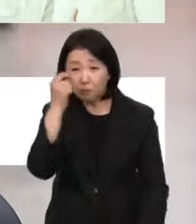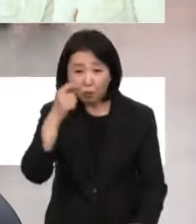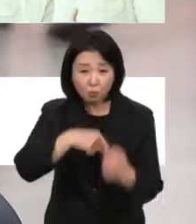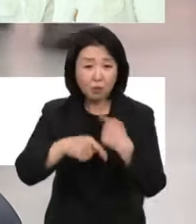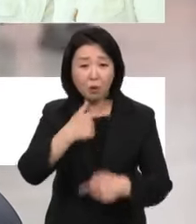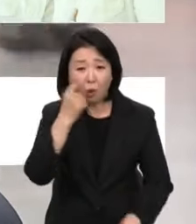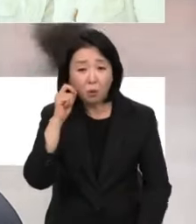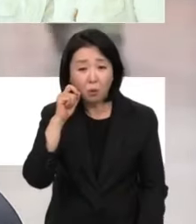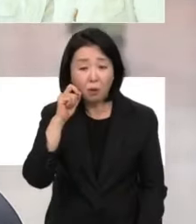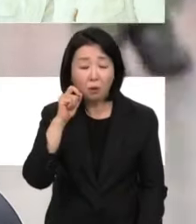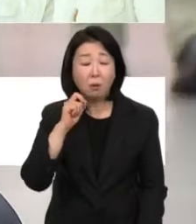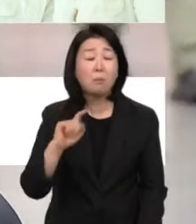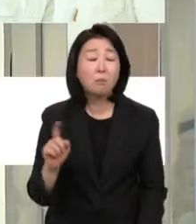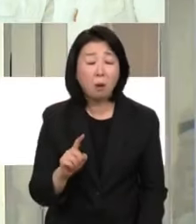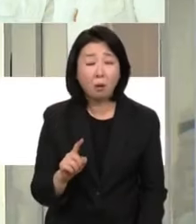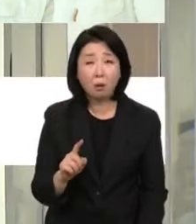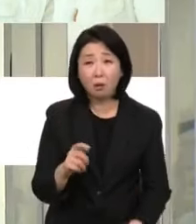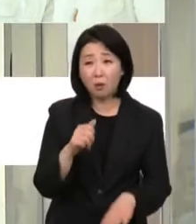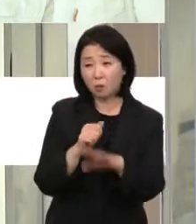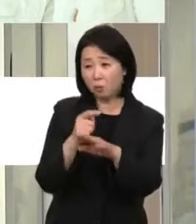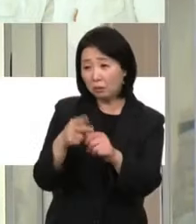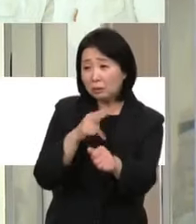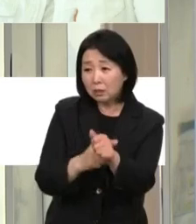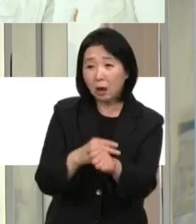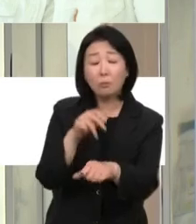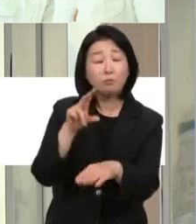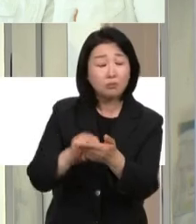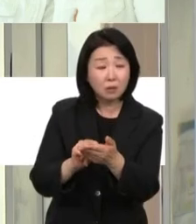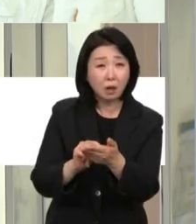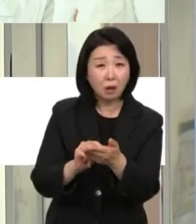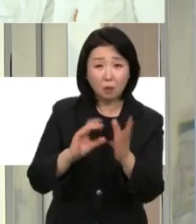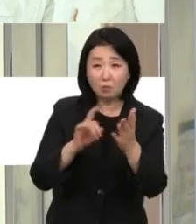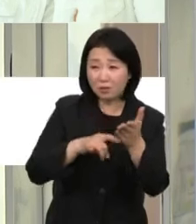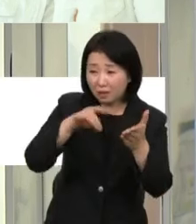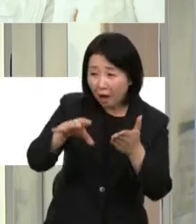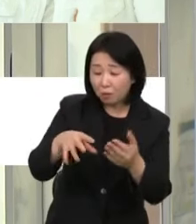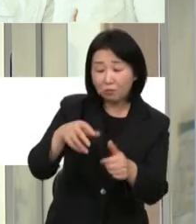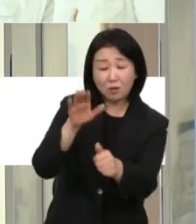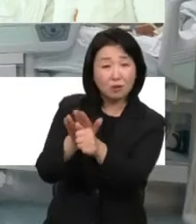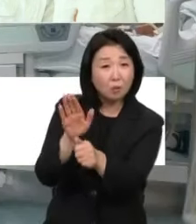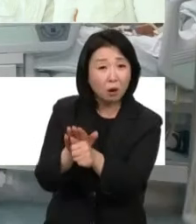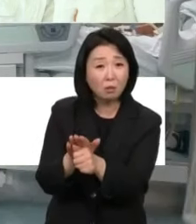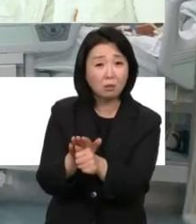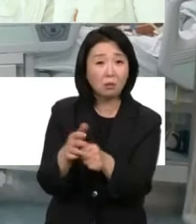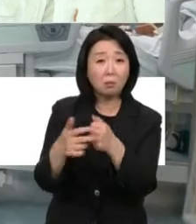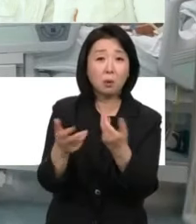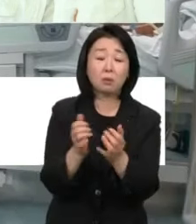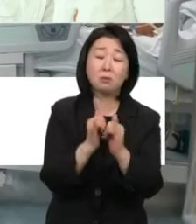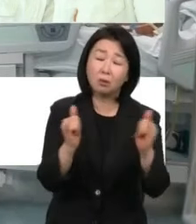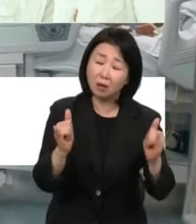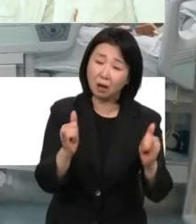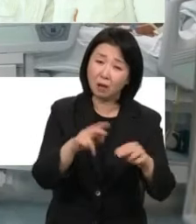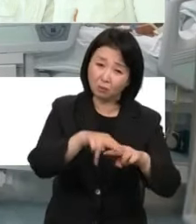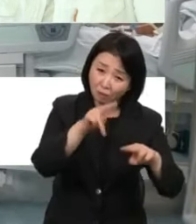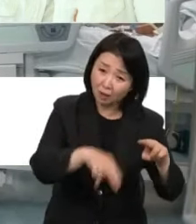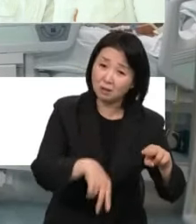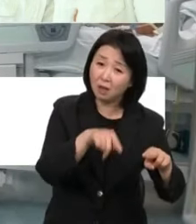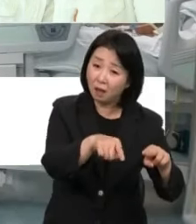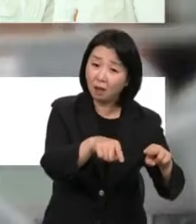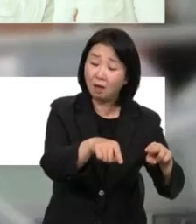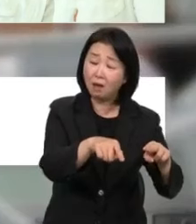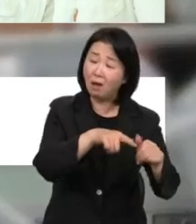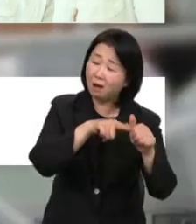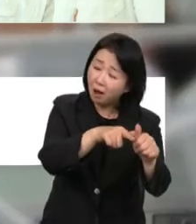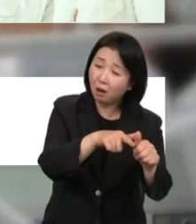책임은 국민들이 낸 보험료로 지원하거나 또는 병원 근로자들의 퇴직